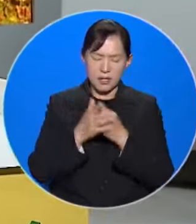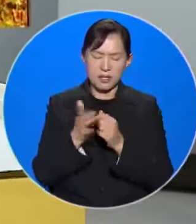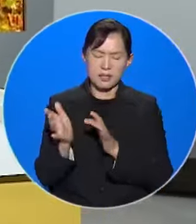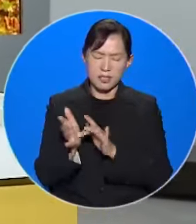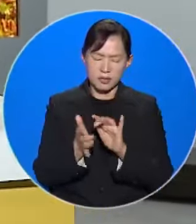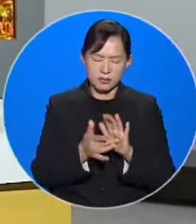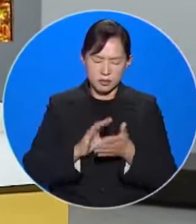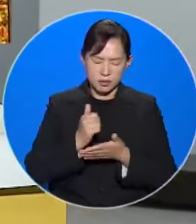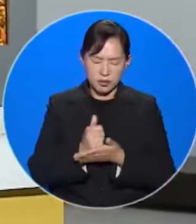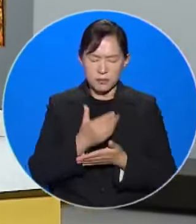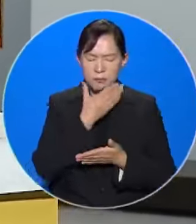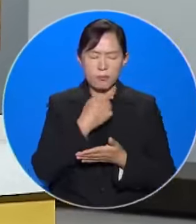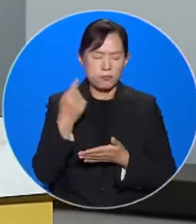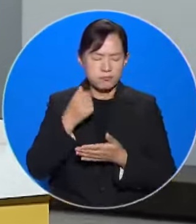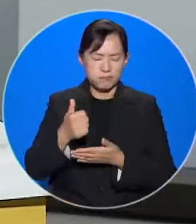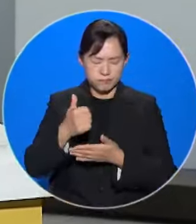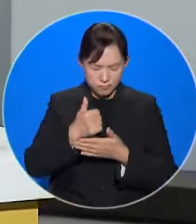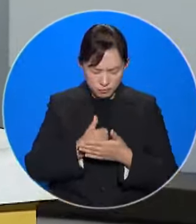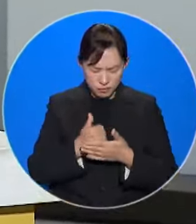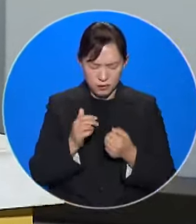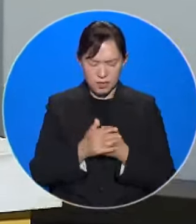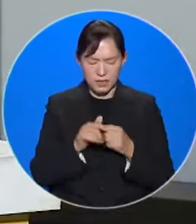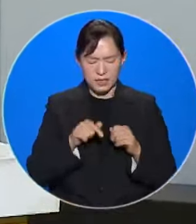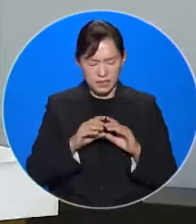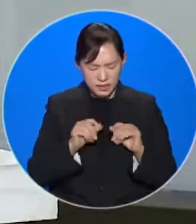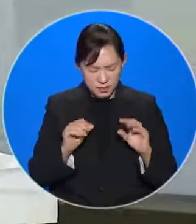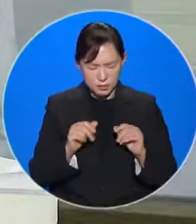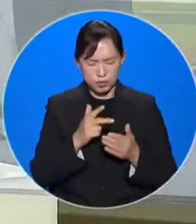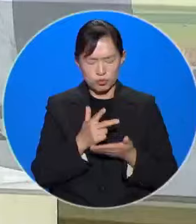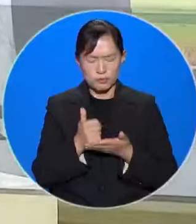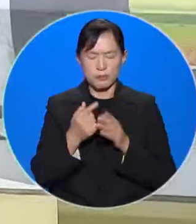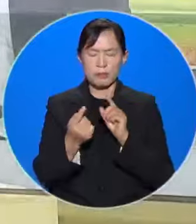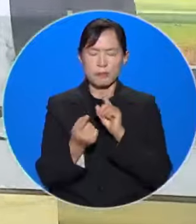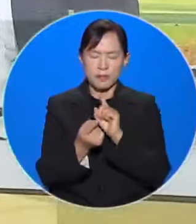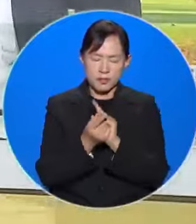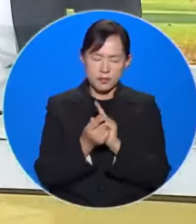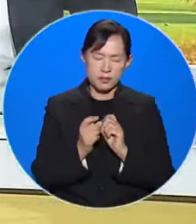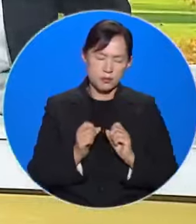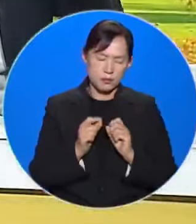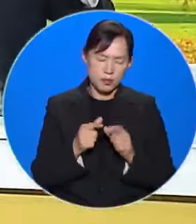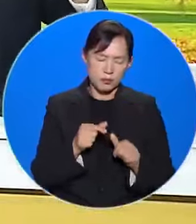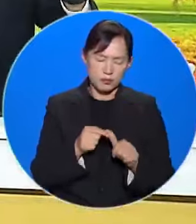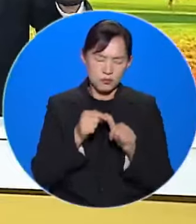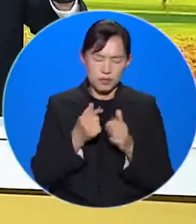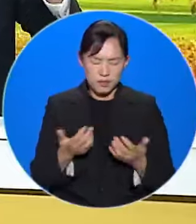그리스도의 복음을 영접하고 하나님, 이 땅에서 정말 주님을 만나는 놀라운 구원의